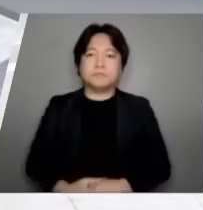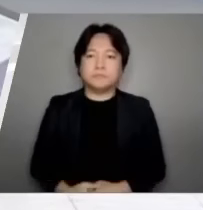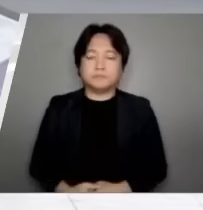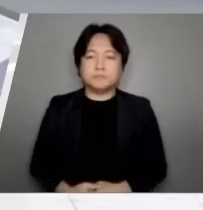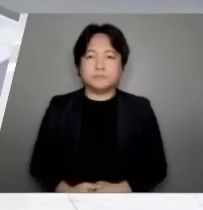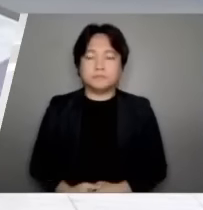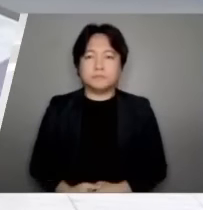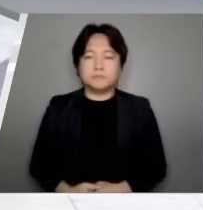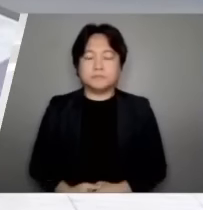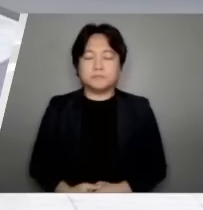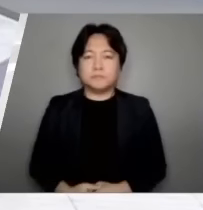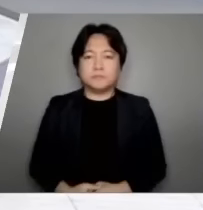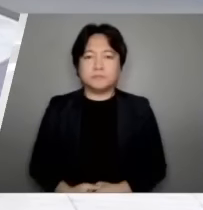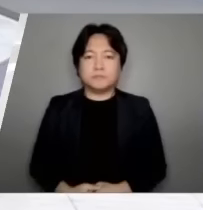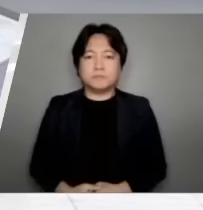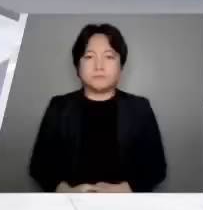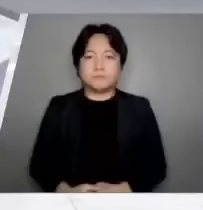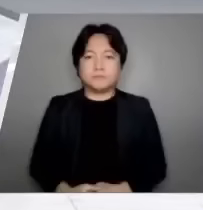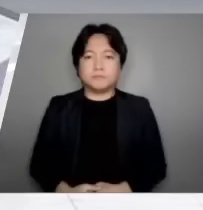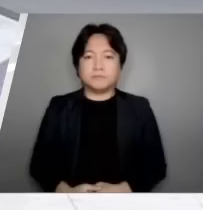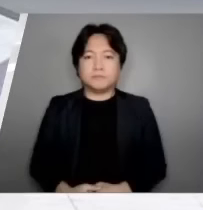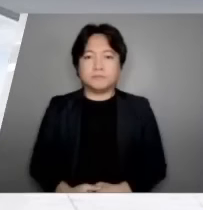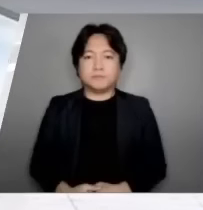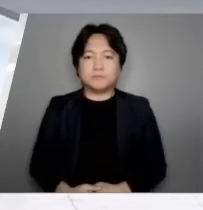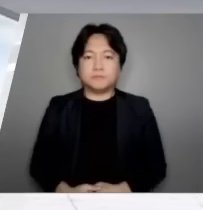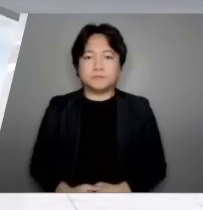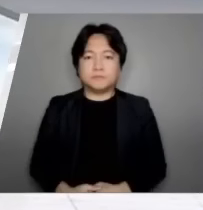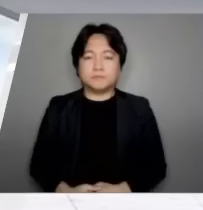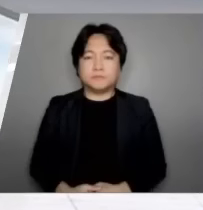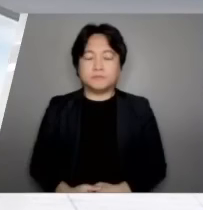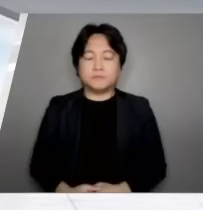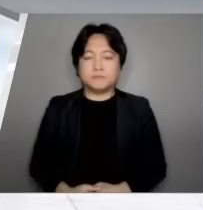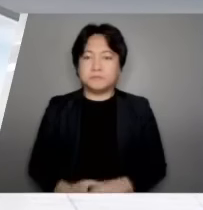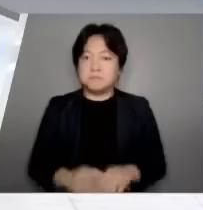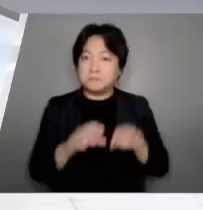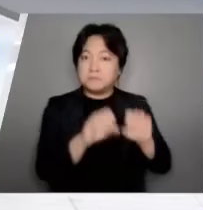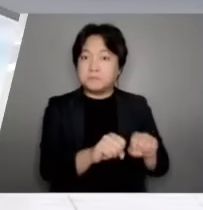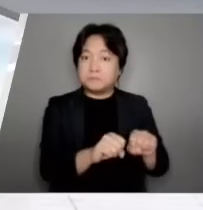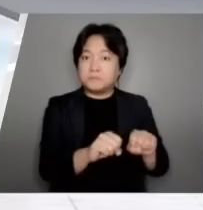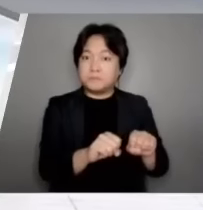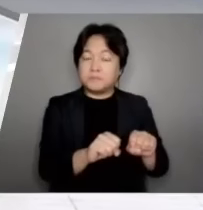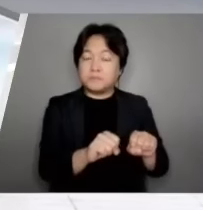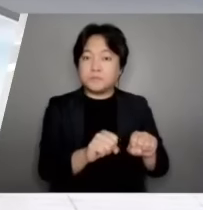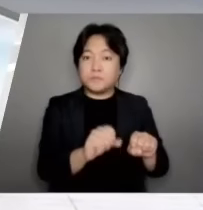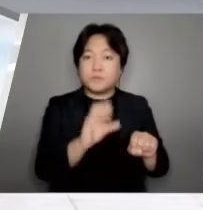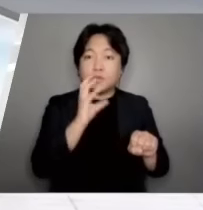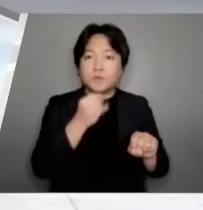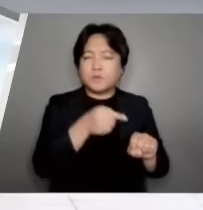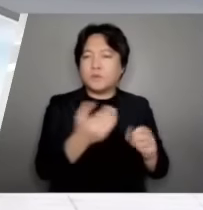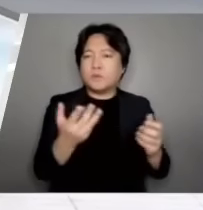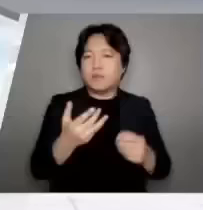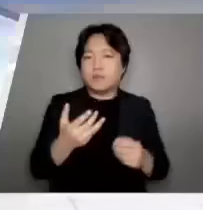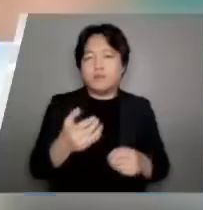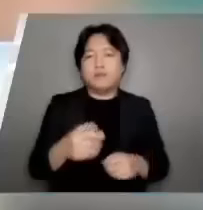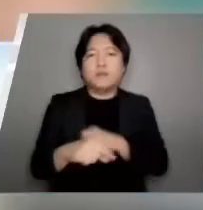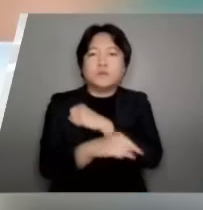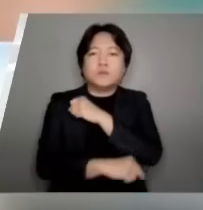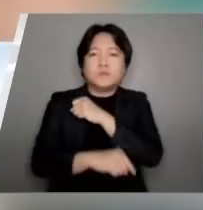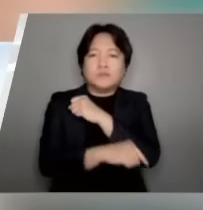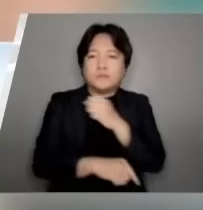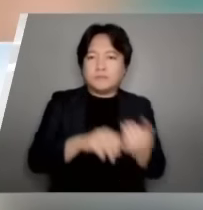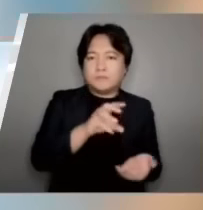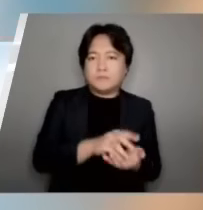Bago sa saksi, bistado ang tangkang pagpupuslit ng hininalang shabu sa kulungan sa Lukban, Quezon. Ang droga itinago